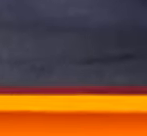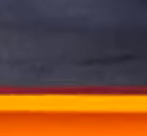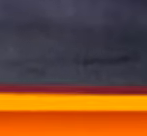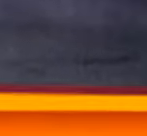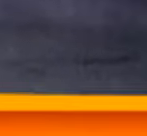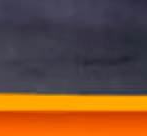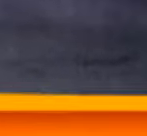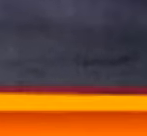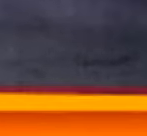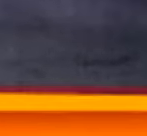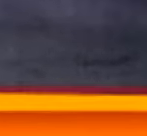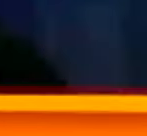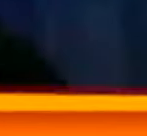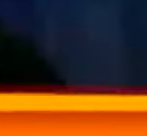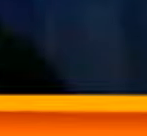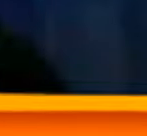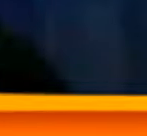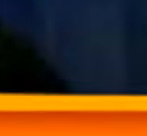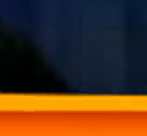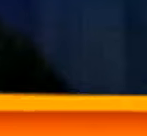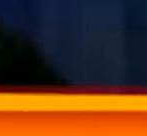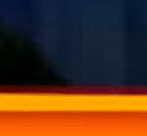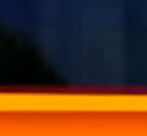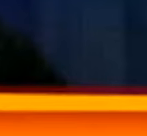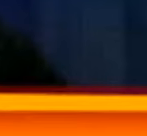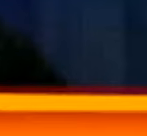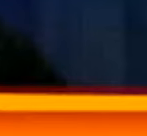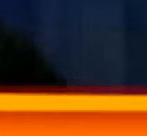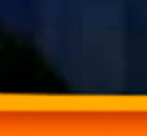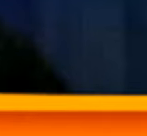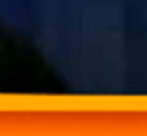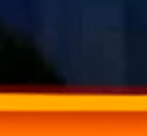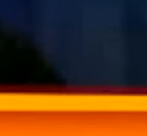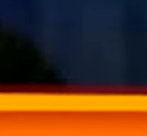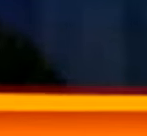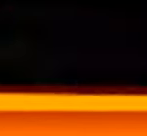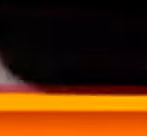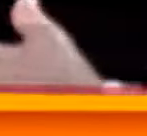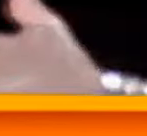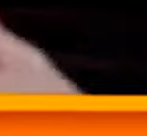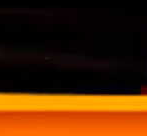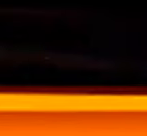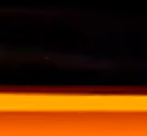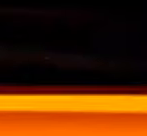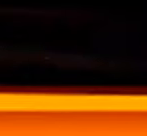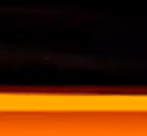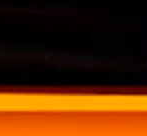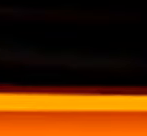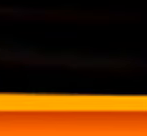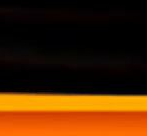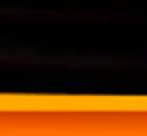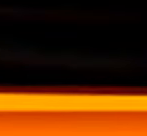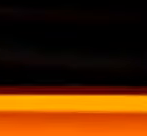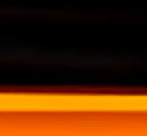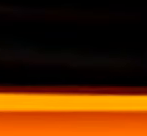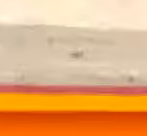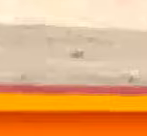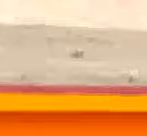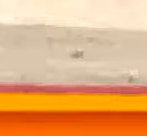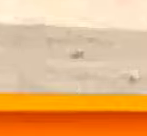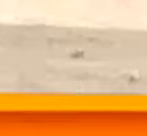U.S. Ambassador to the Philippines, Mary Kay Carlson, naku-one-on-one interview ni News 5 Chief Luchi Cruz